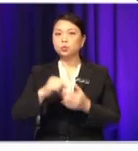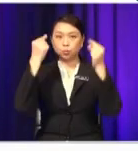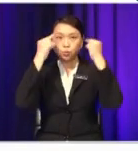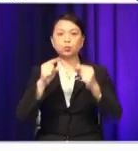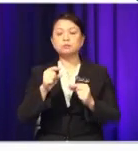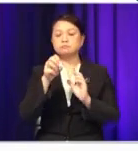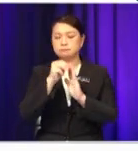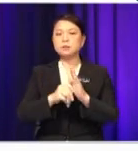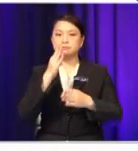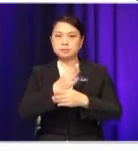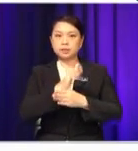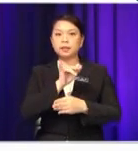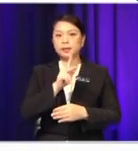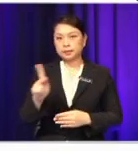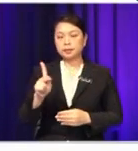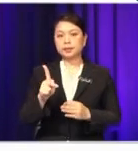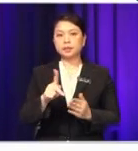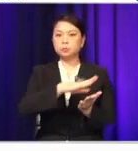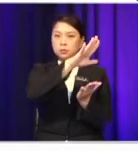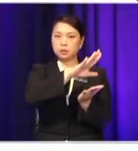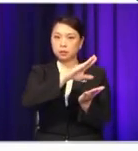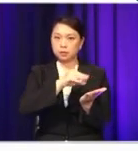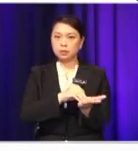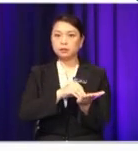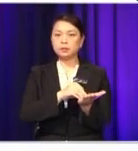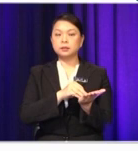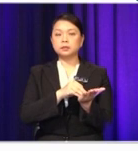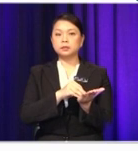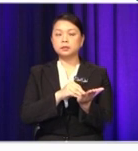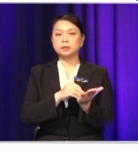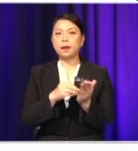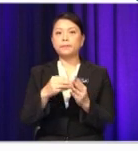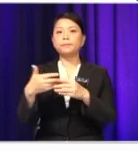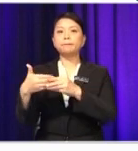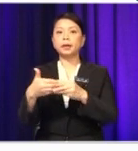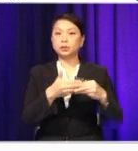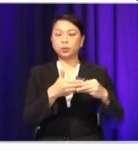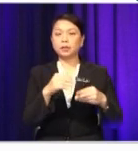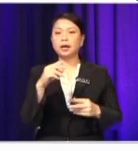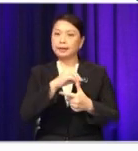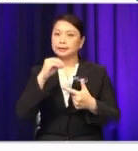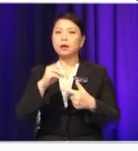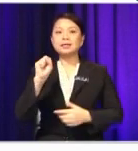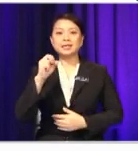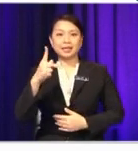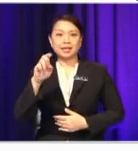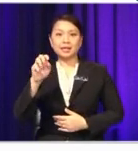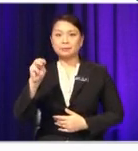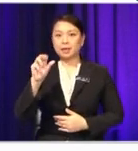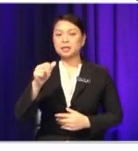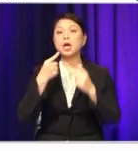untuk memuat turun panduan penskoran atau kita kata skema jawapan bagi setiap mata pelajaran yang ada. Dan seterusnya